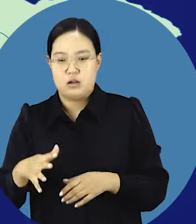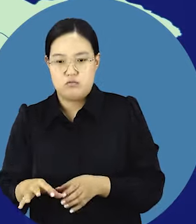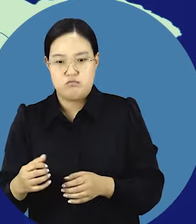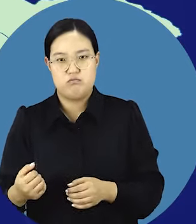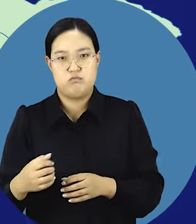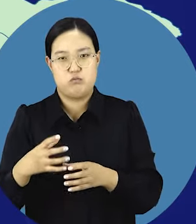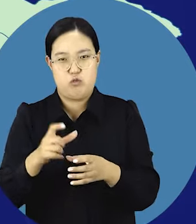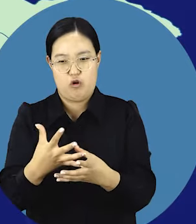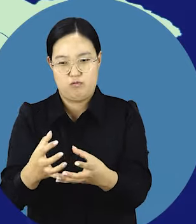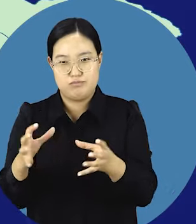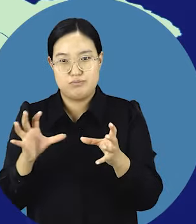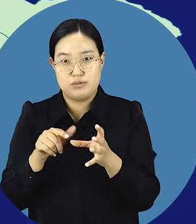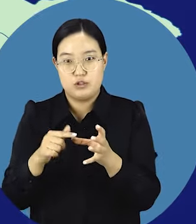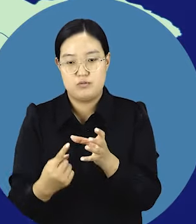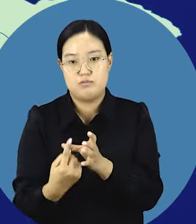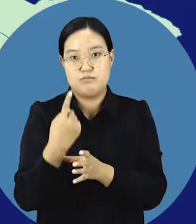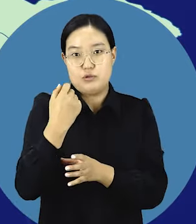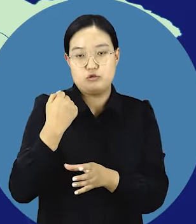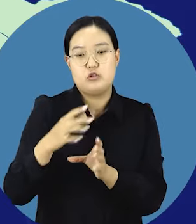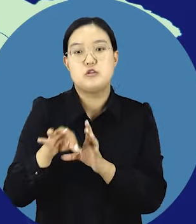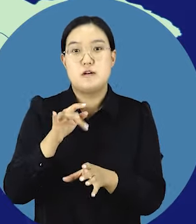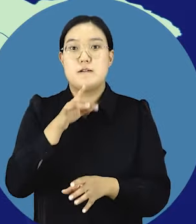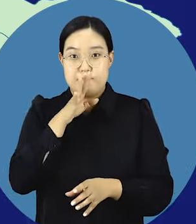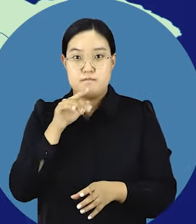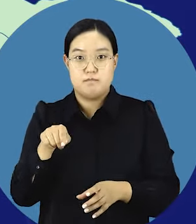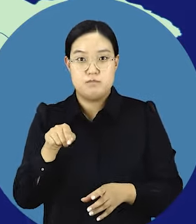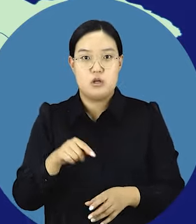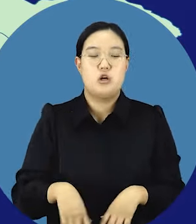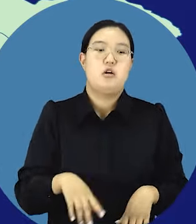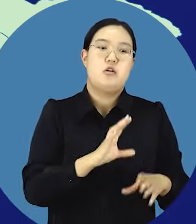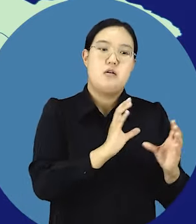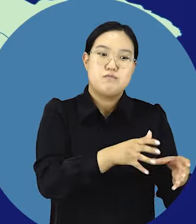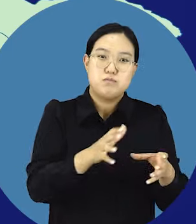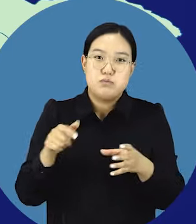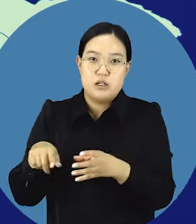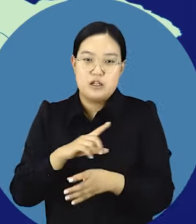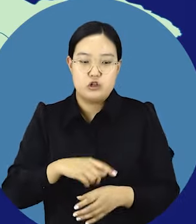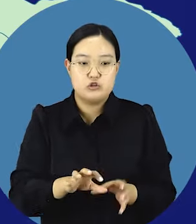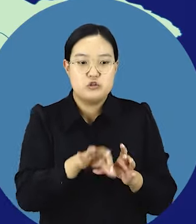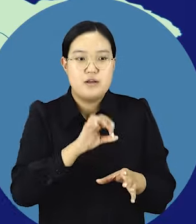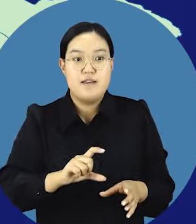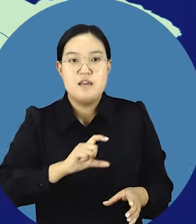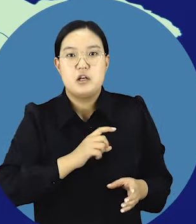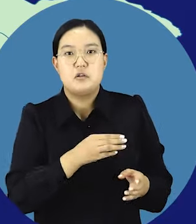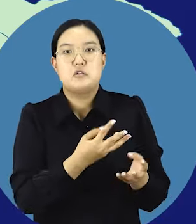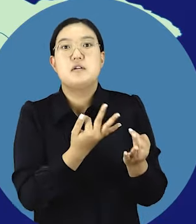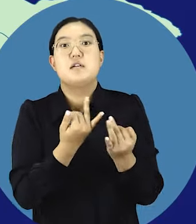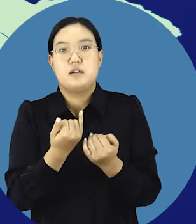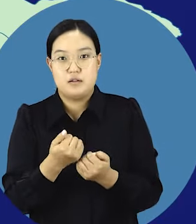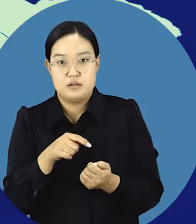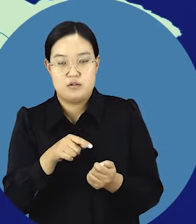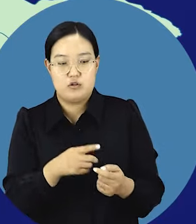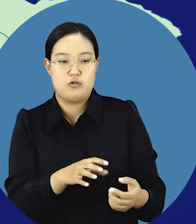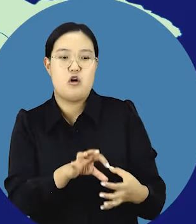сонгоно. Мажоритар буюу олныг төлөөлөх тогтолцооны хувьд тухайн тойрогт ноогдох мандатын тооноос шалтгаалж